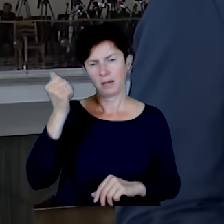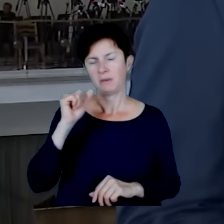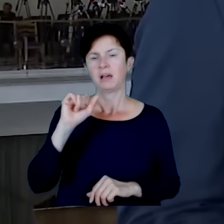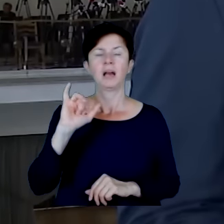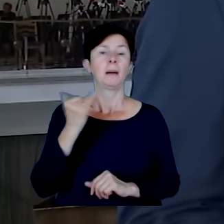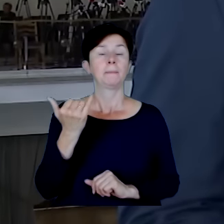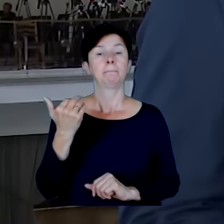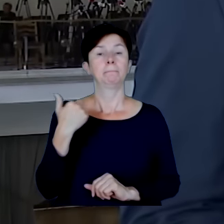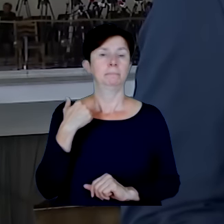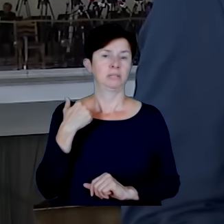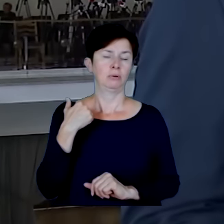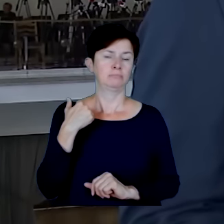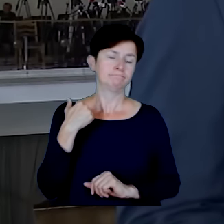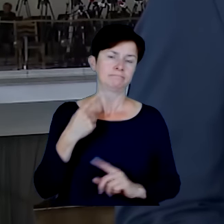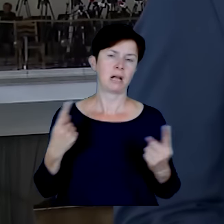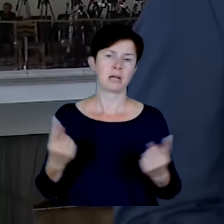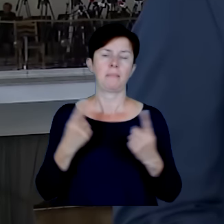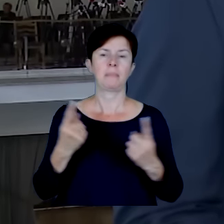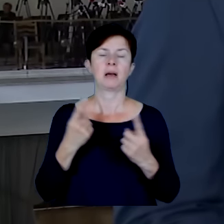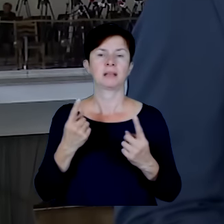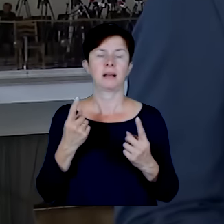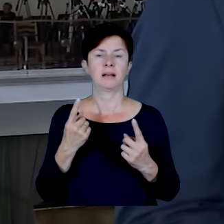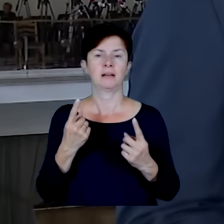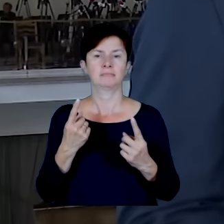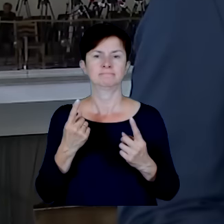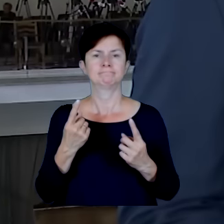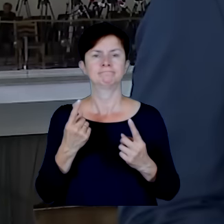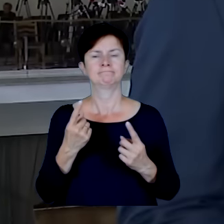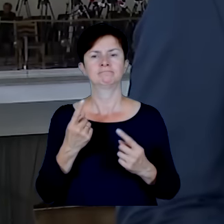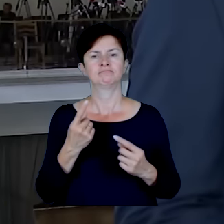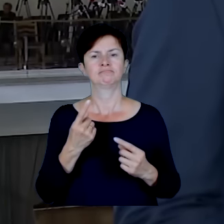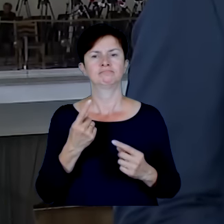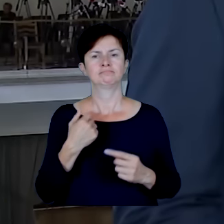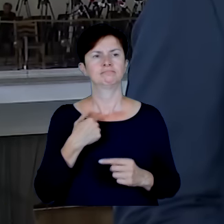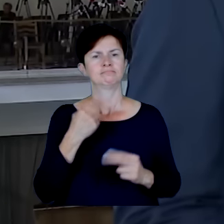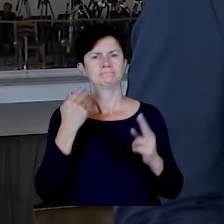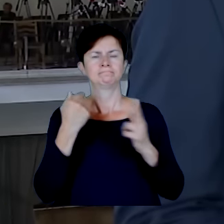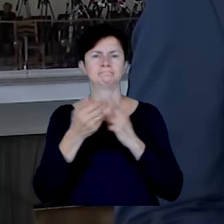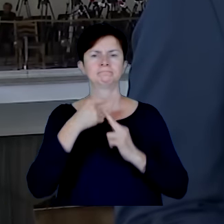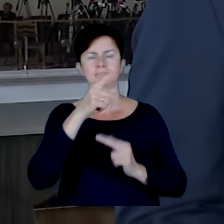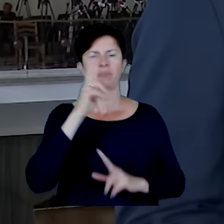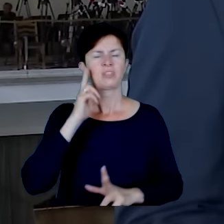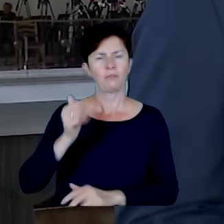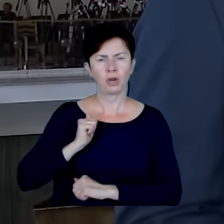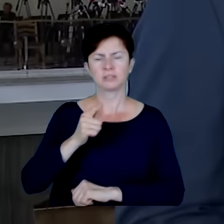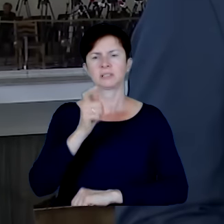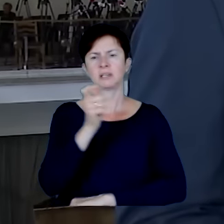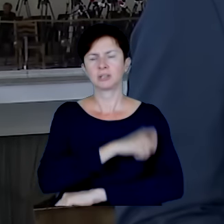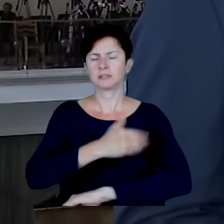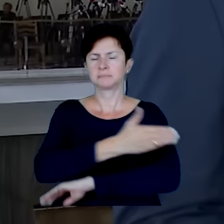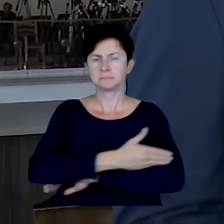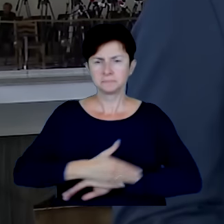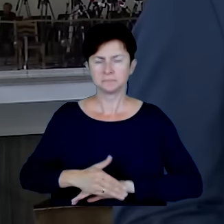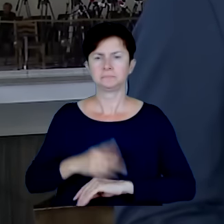ta kampania skierowana wobec strażników granicznych, wobec żołnierzy Wojska Polskiego, uderzenie w polski mundur.